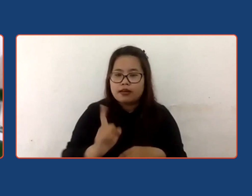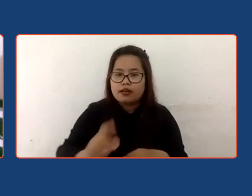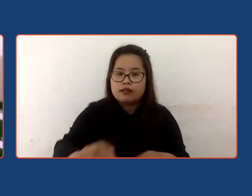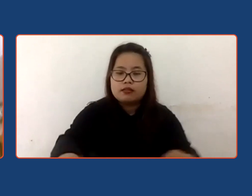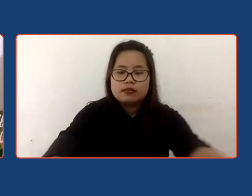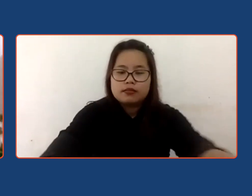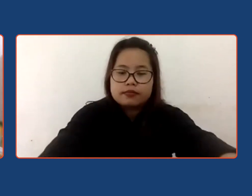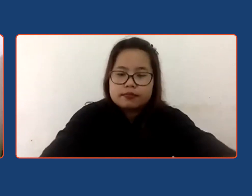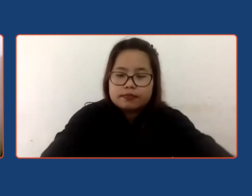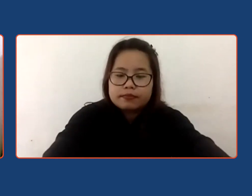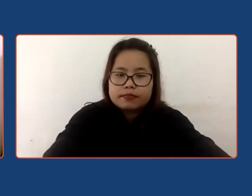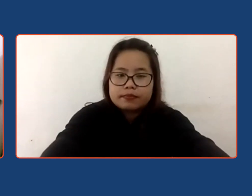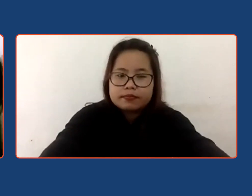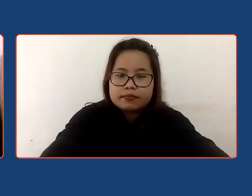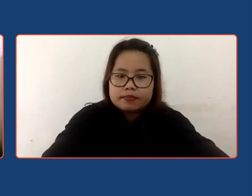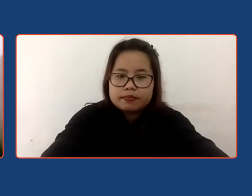oke